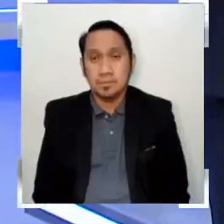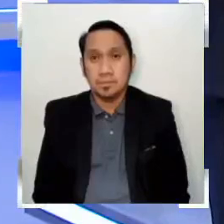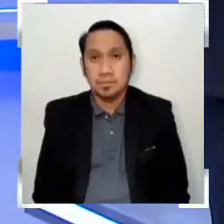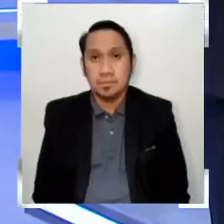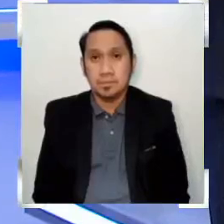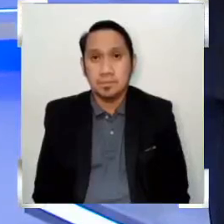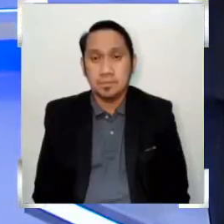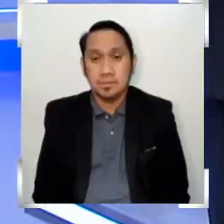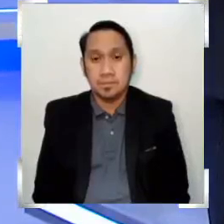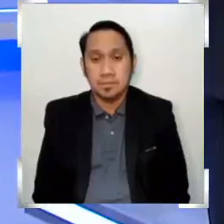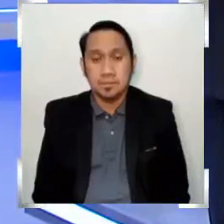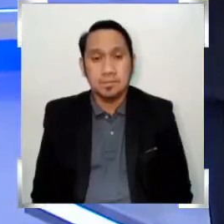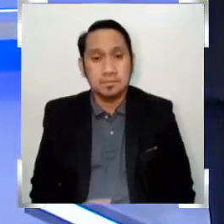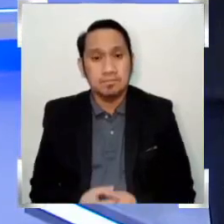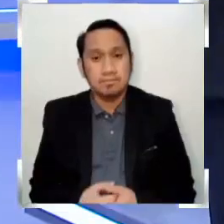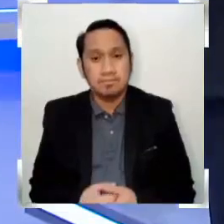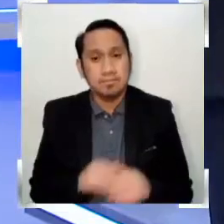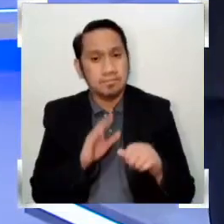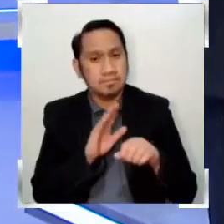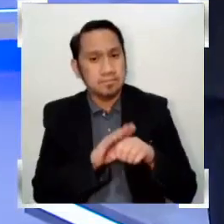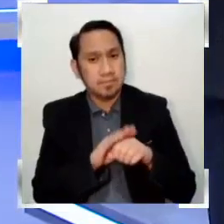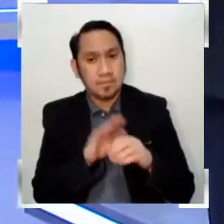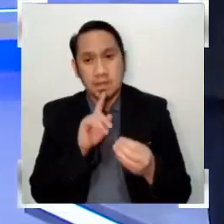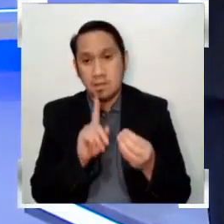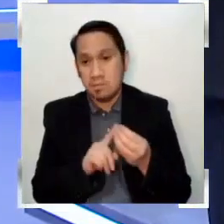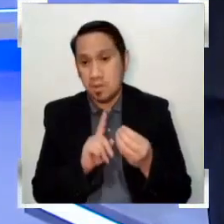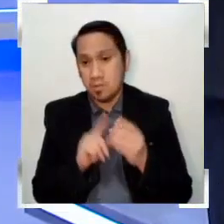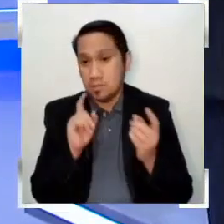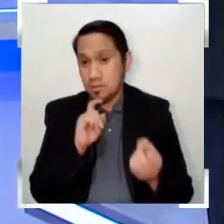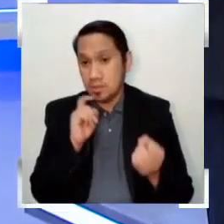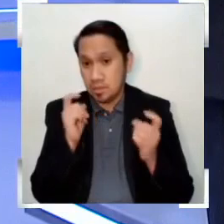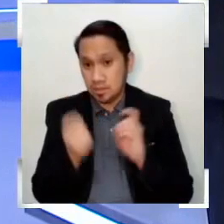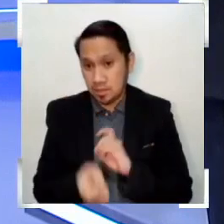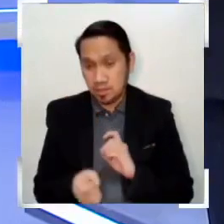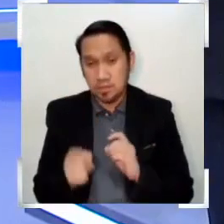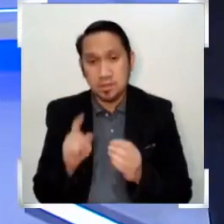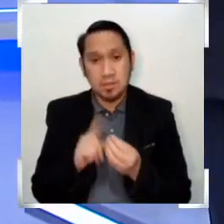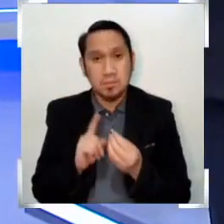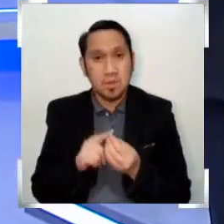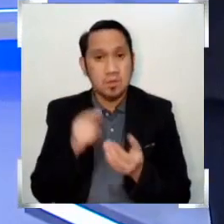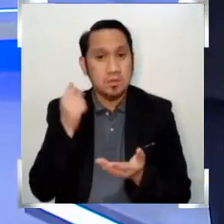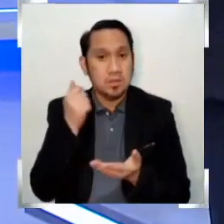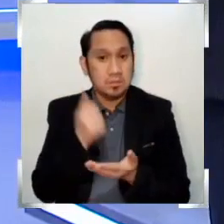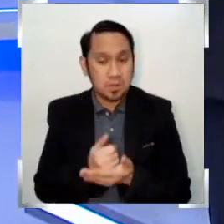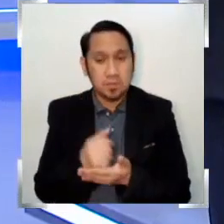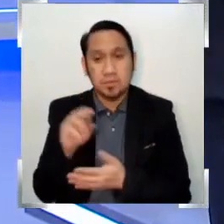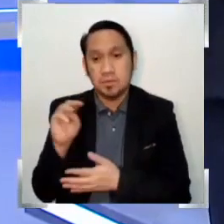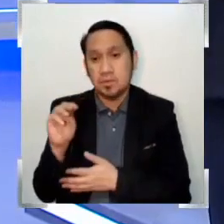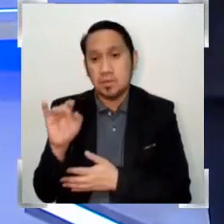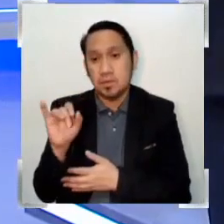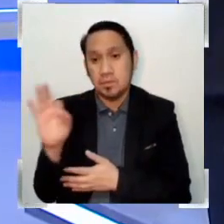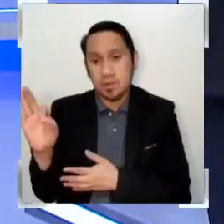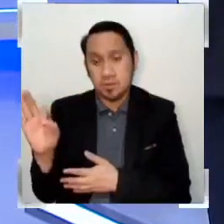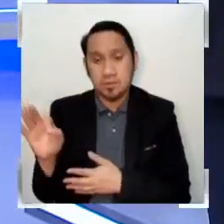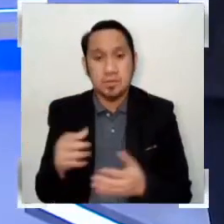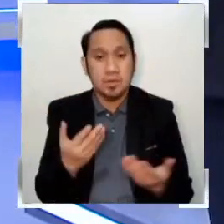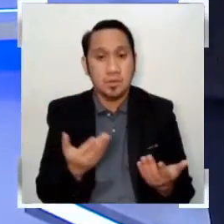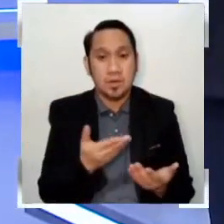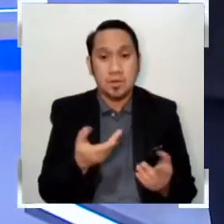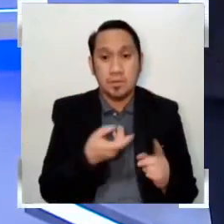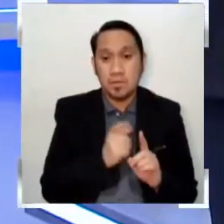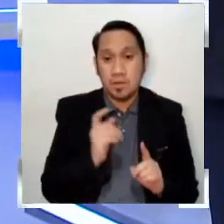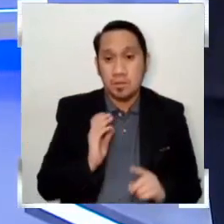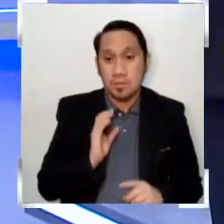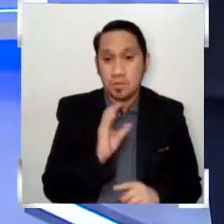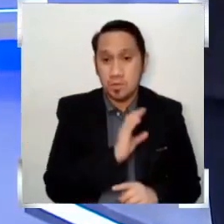Pinuna ng isang mambabata sa mga pagbabago sa umano'y inaprubahang versyon ng Maharlika Investment Fund Bill sa Kamara. Pati ang